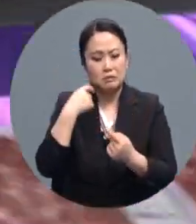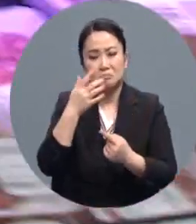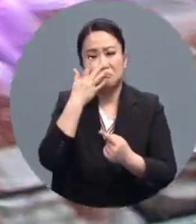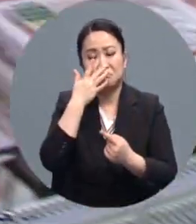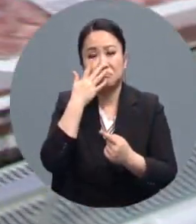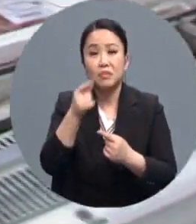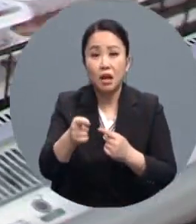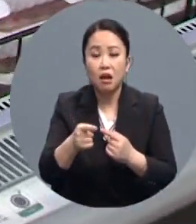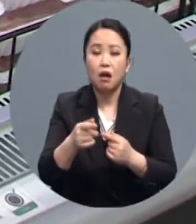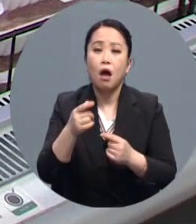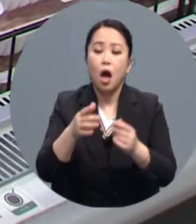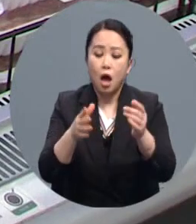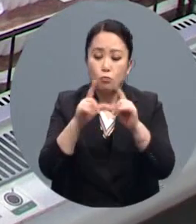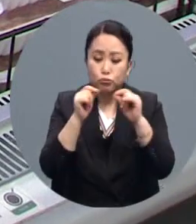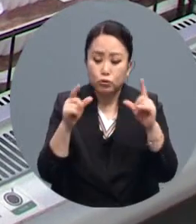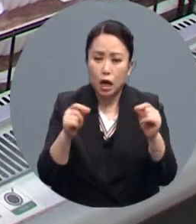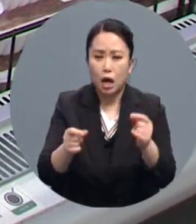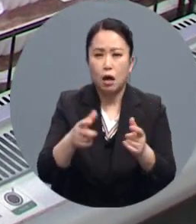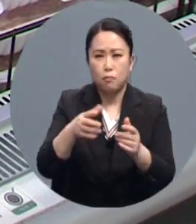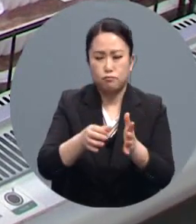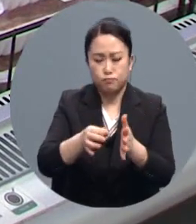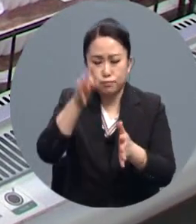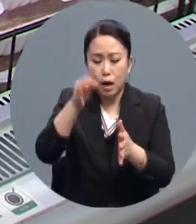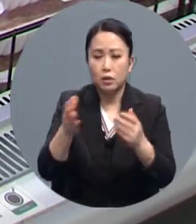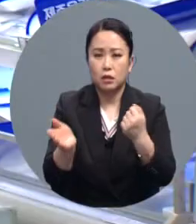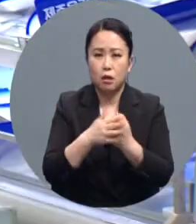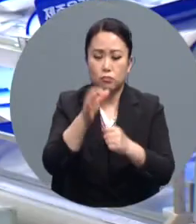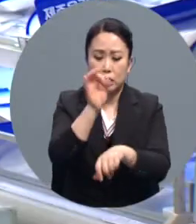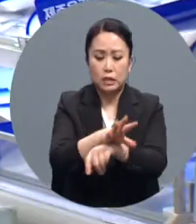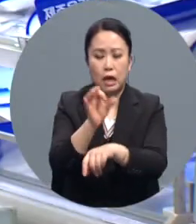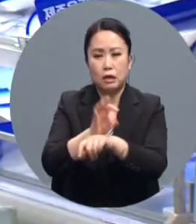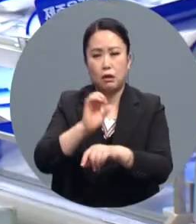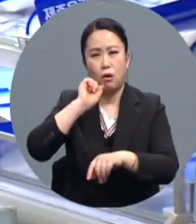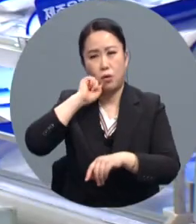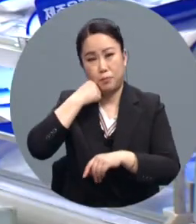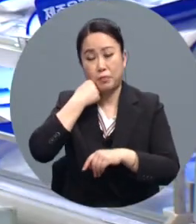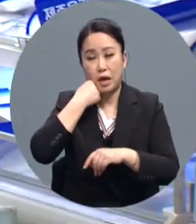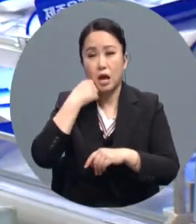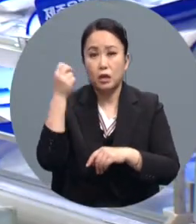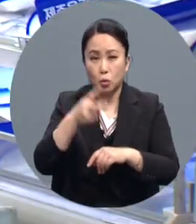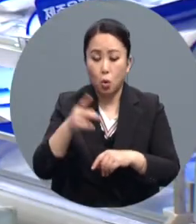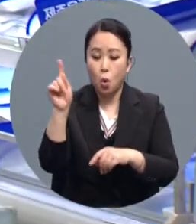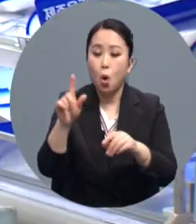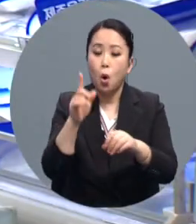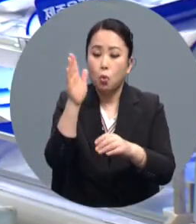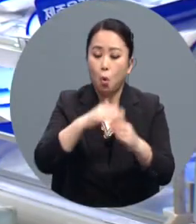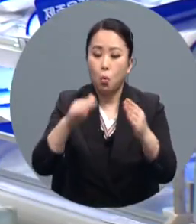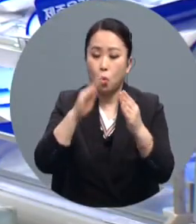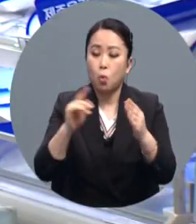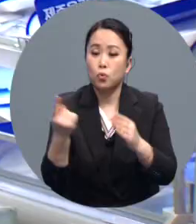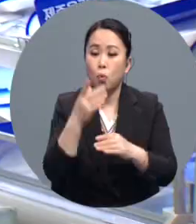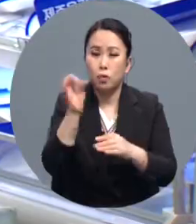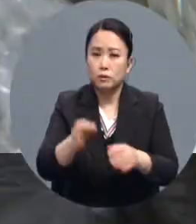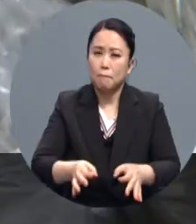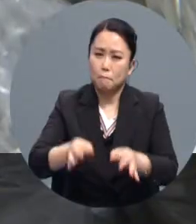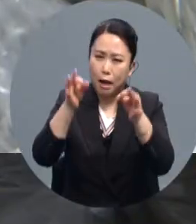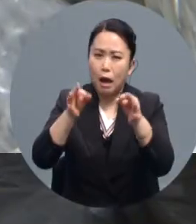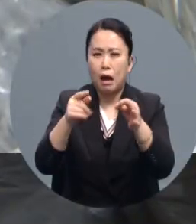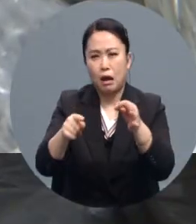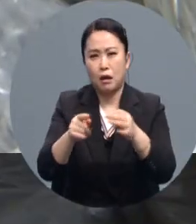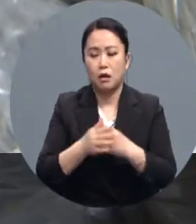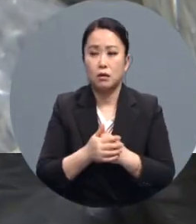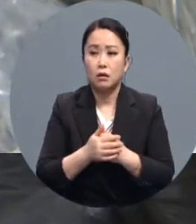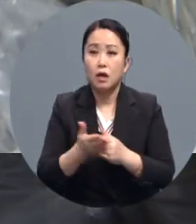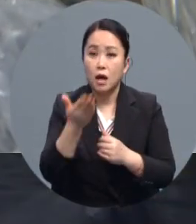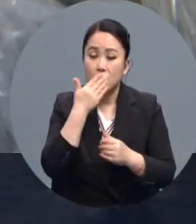식탁 물가 부담에 장을 보는 것부터가 쉽지 않은데 공공요금까지 올라 관리비 고지서 받기가 두려울 정도입니다. 식품